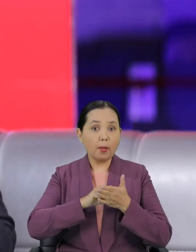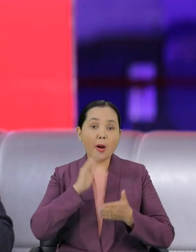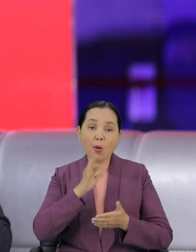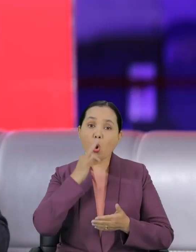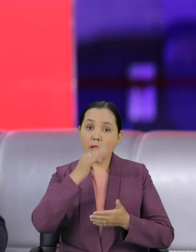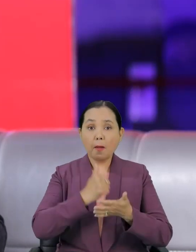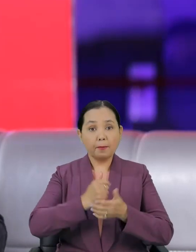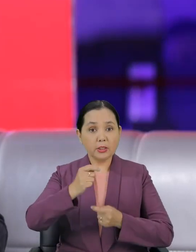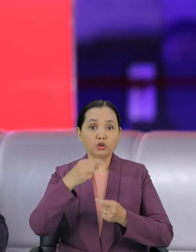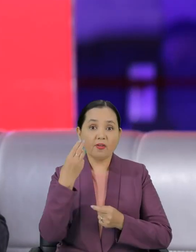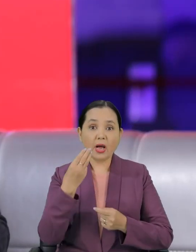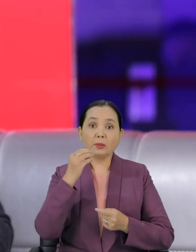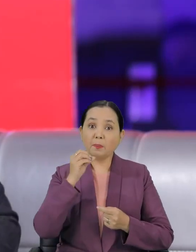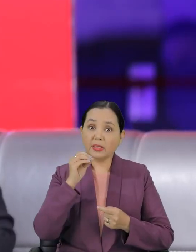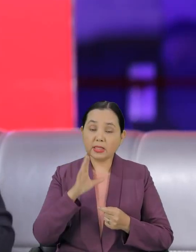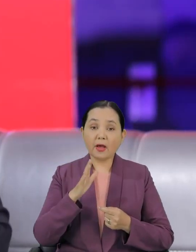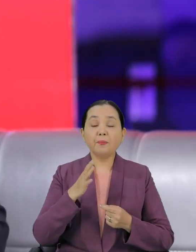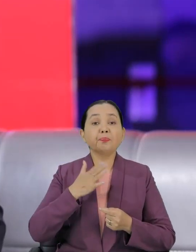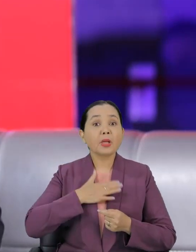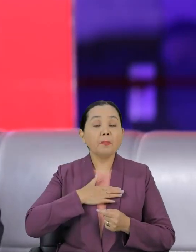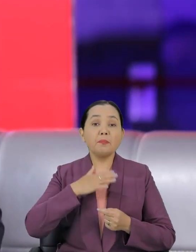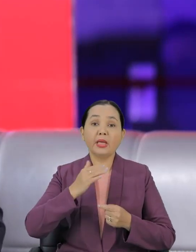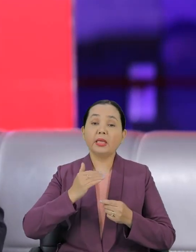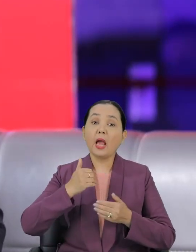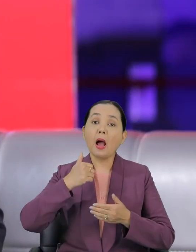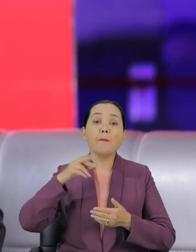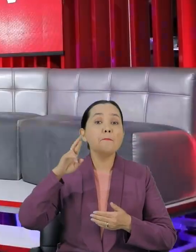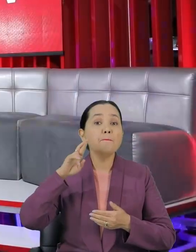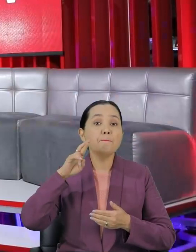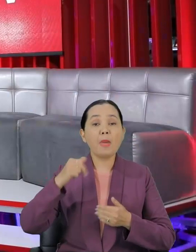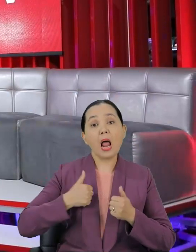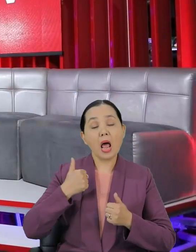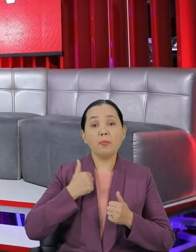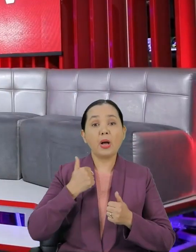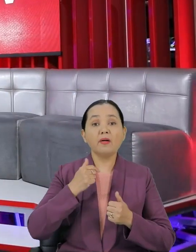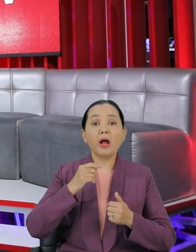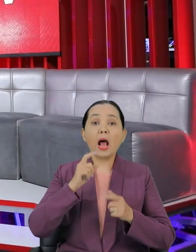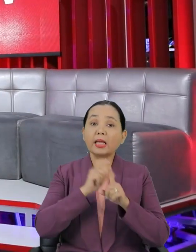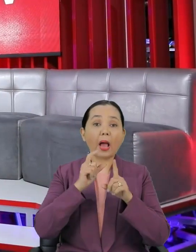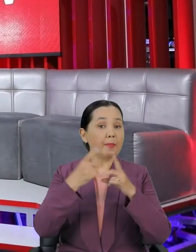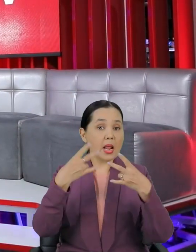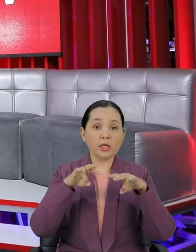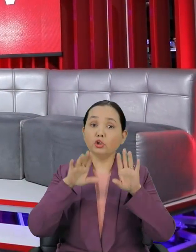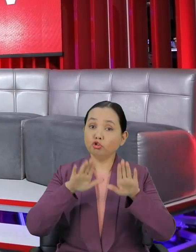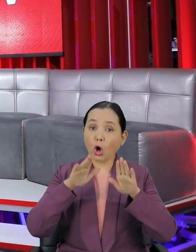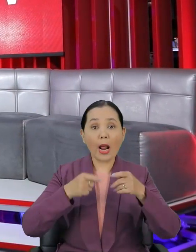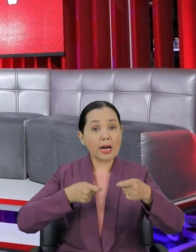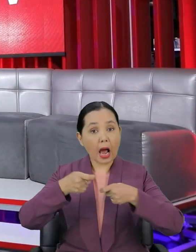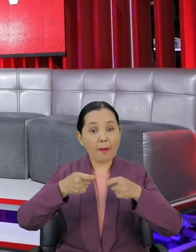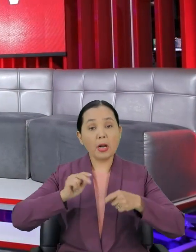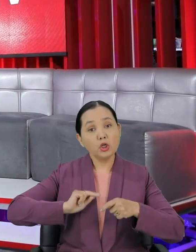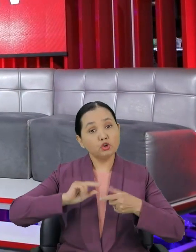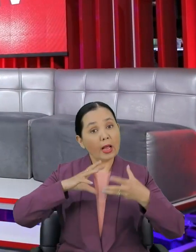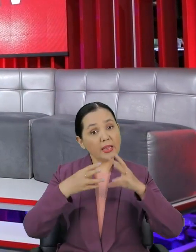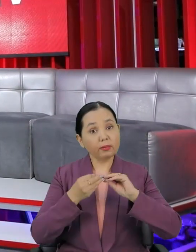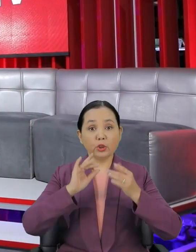dedi Prezident Shavkat Mirziyoyev. Menga balandparvoz gaplar va raqamlar kerak emas. Joylardagi rahbarlarning ishlari